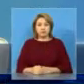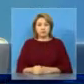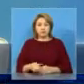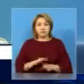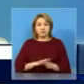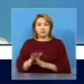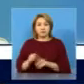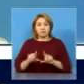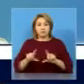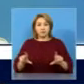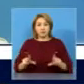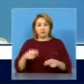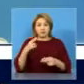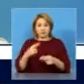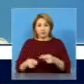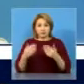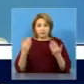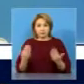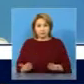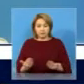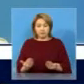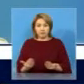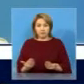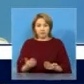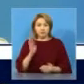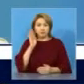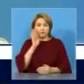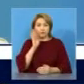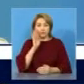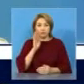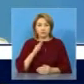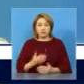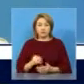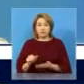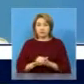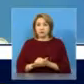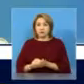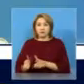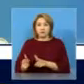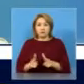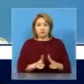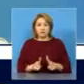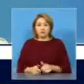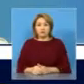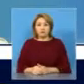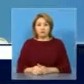мектепті биыл мен ойлаймын аяқтайды. Және де су мәселе бойынша тиісті құжаттар біз дайындадық.